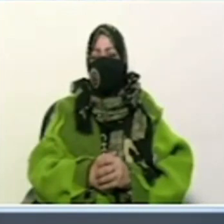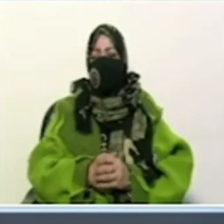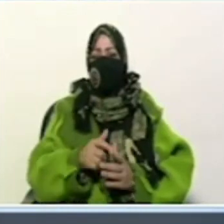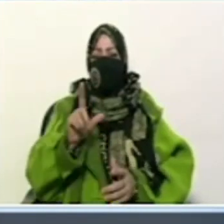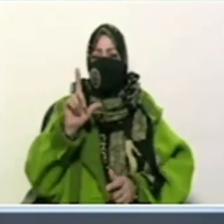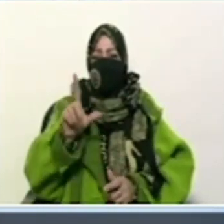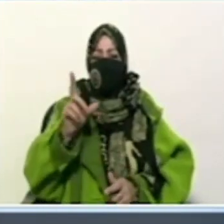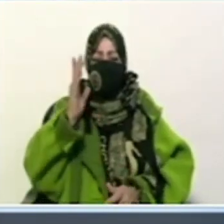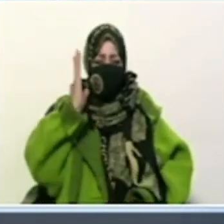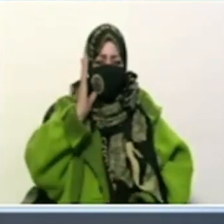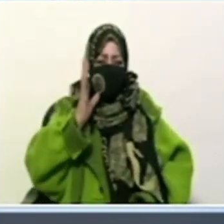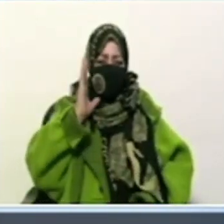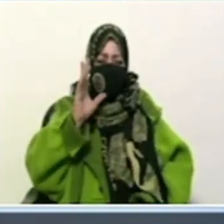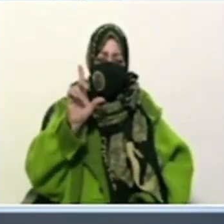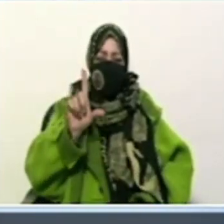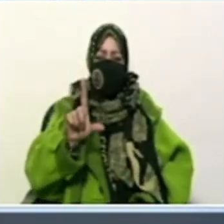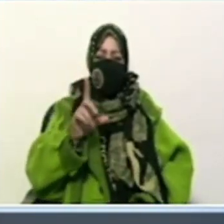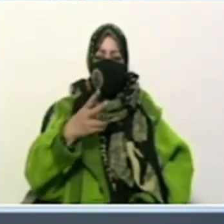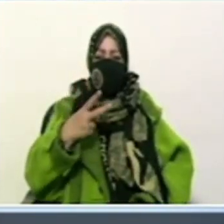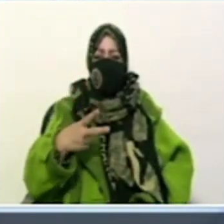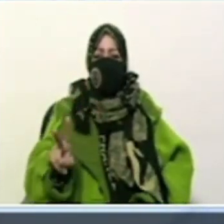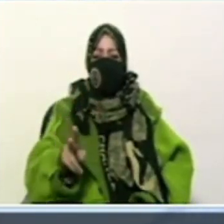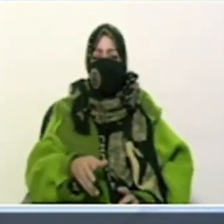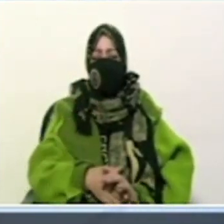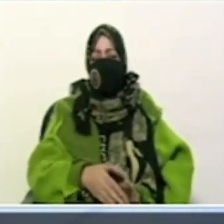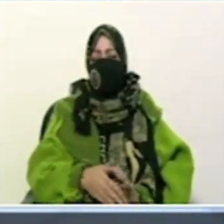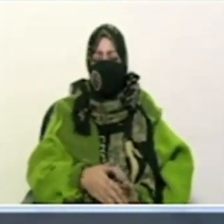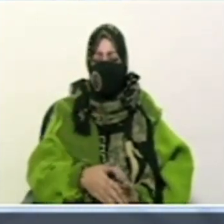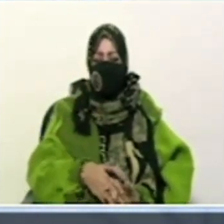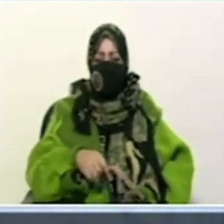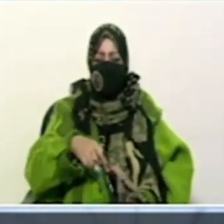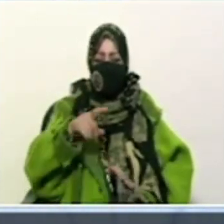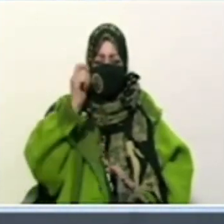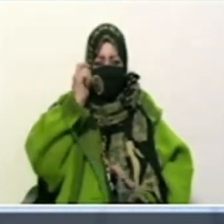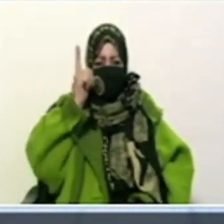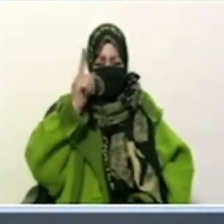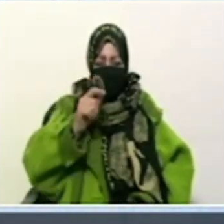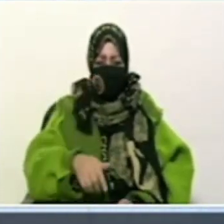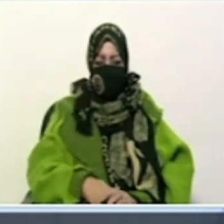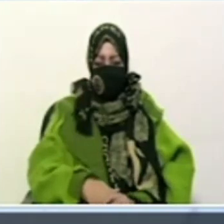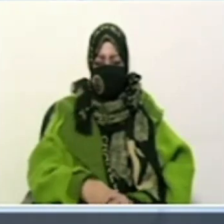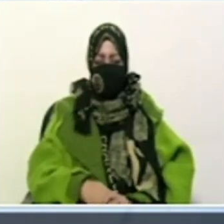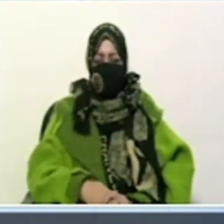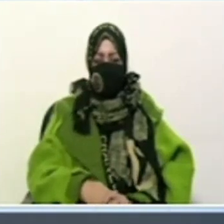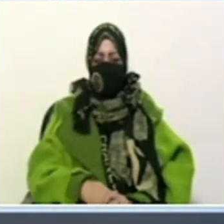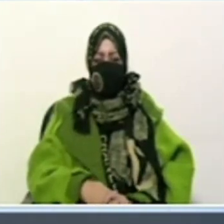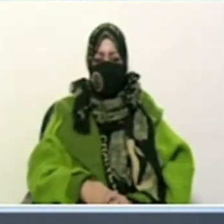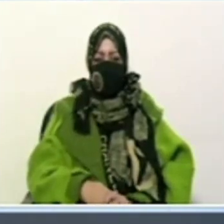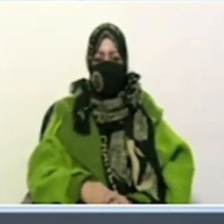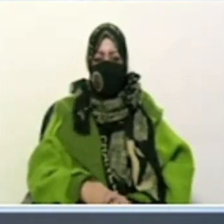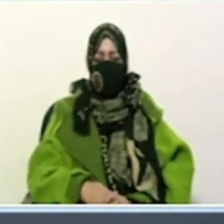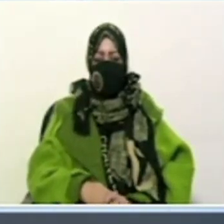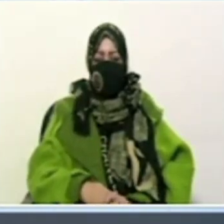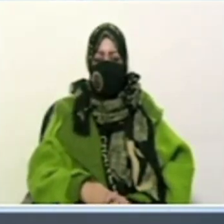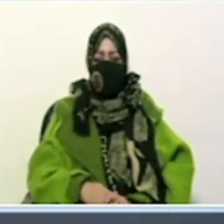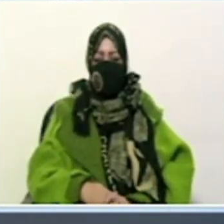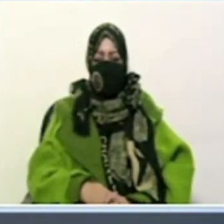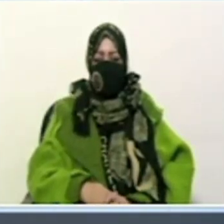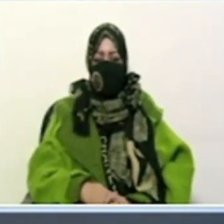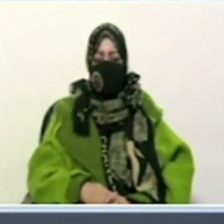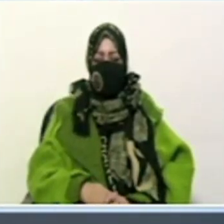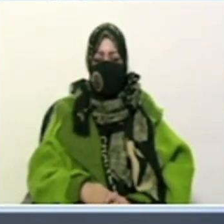كان عندنا سؤال الأخ علي من بنغازي، ذكر أن له قال ساكن في شقة بروحة وأخوه توفي وأخته